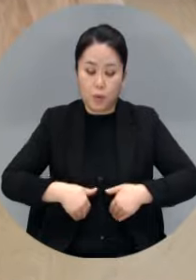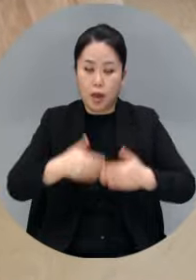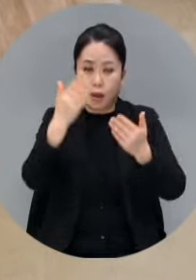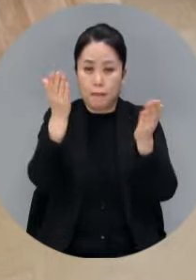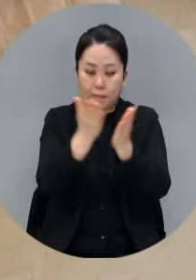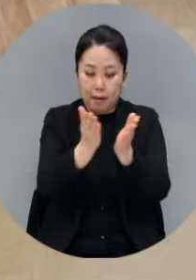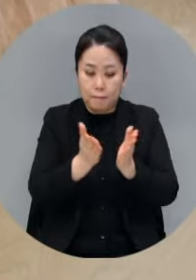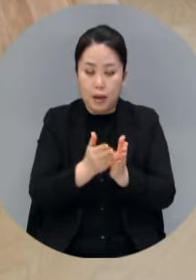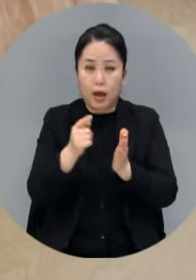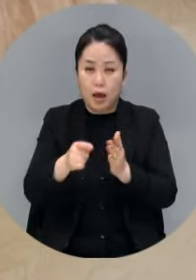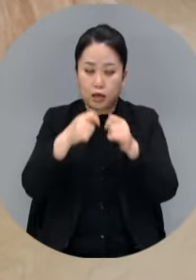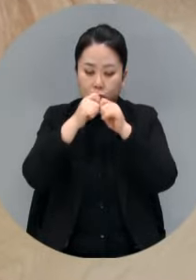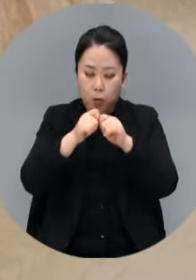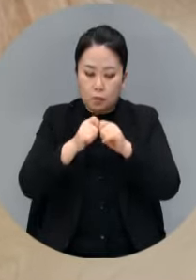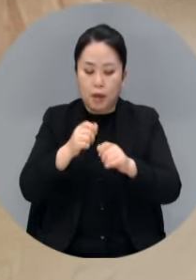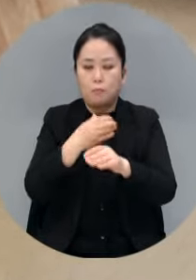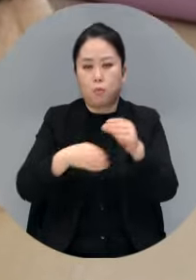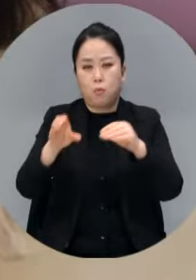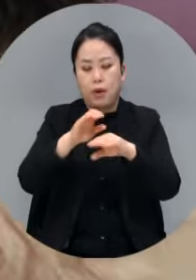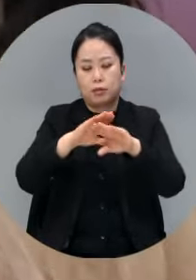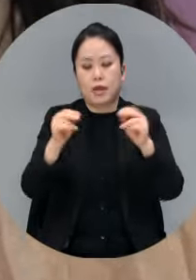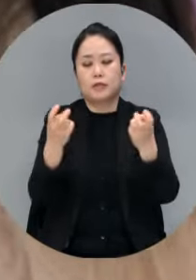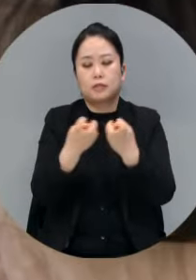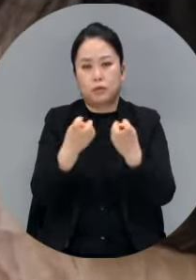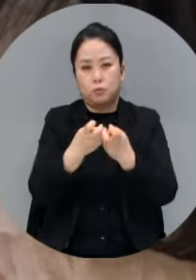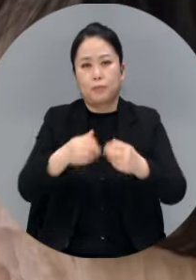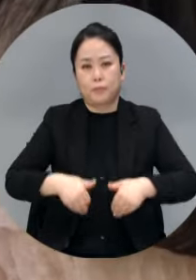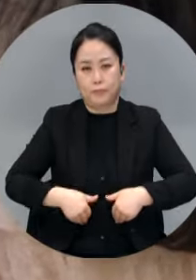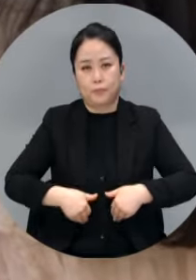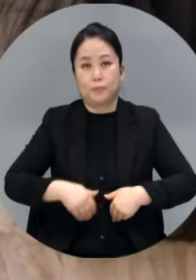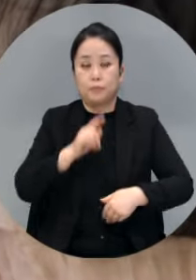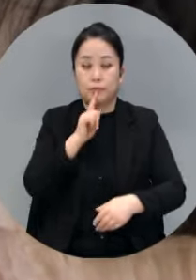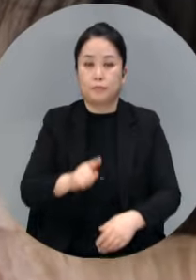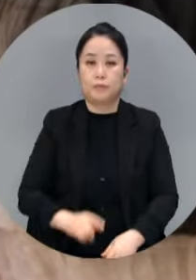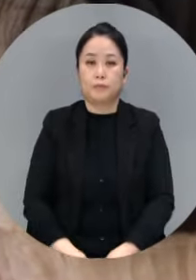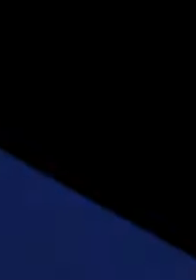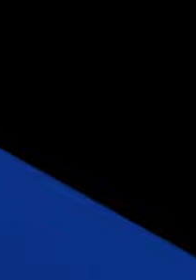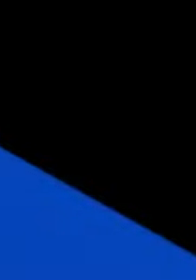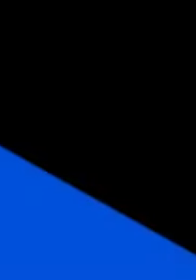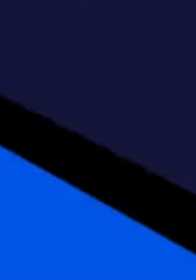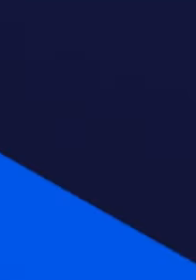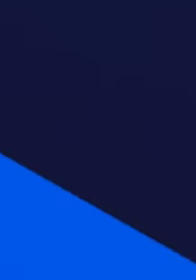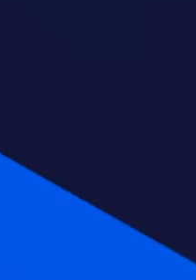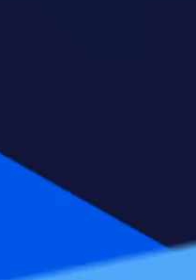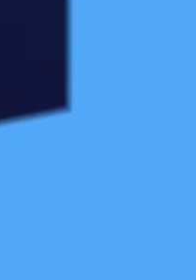보완 대책도 뒤따라야 한다는 지적입니다. MBC 뉴스 남일혁입니다.